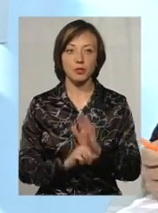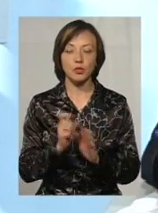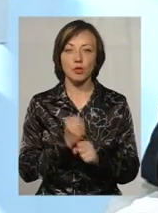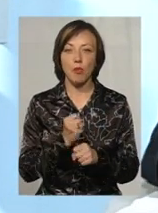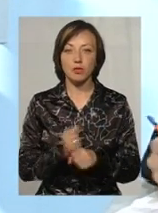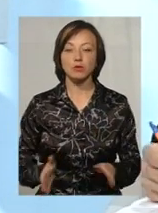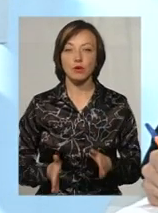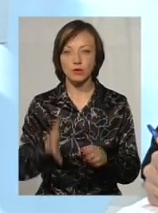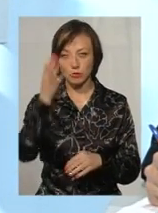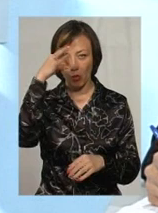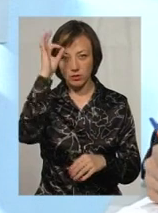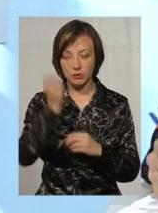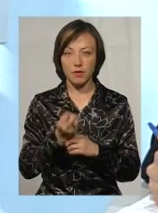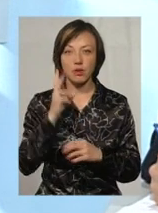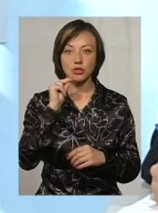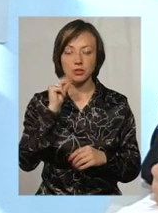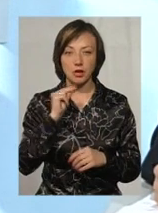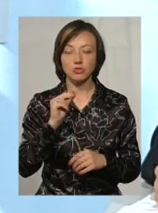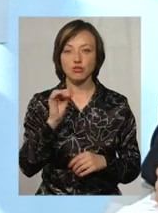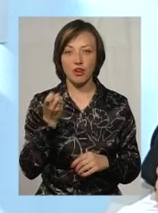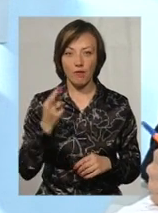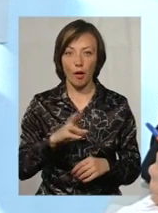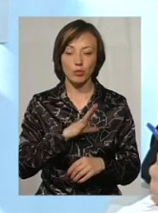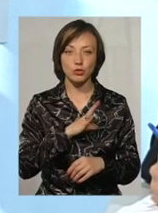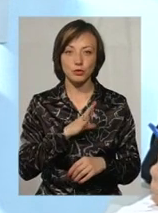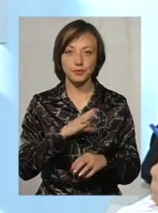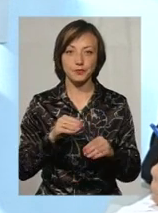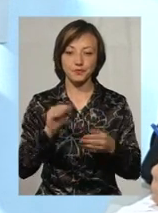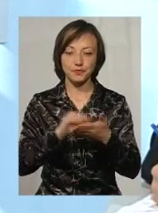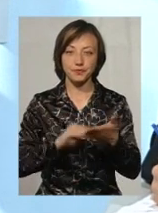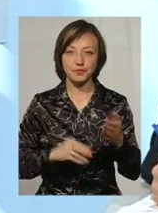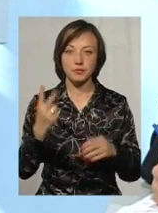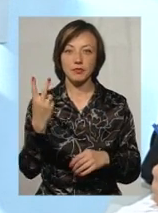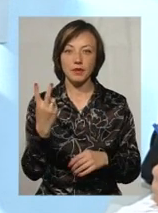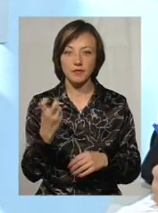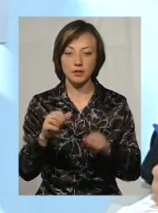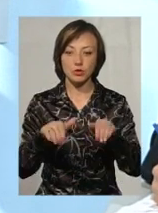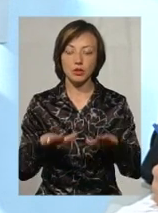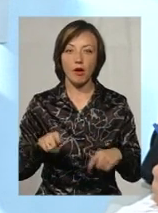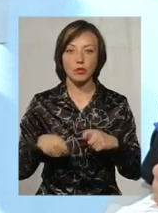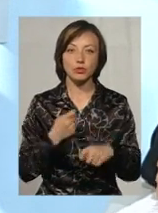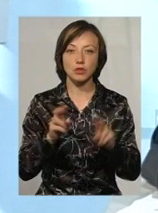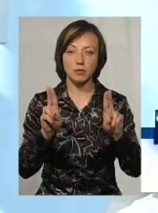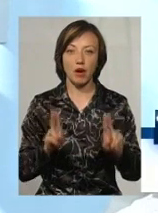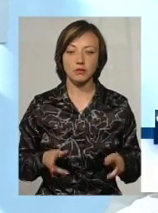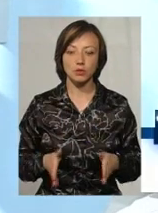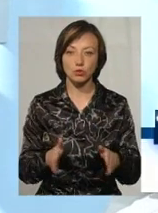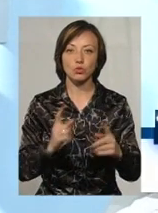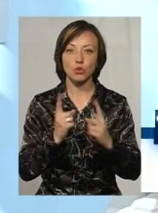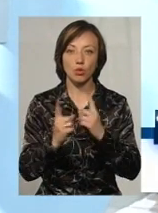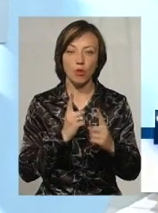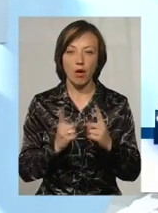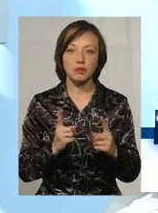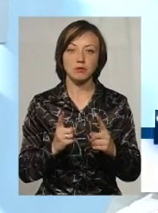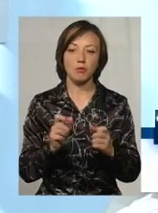дорожньої поліції 12 числа поточного місяця було винесено близько 200 постанов за порушення правил дорожнього руху. Зокрема, це порушення